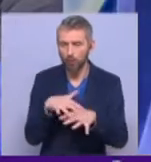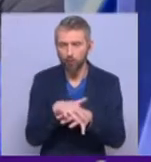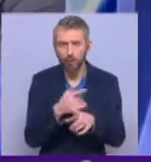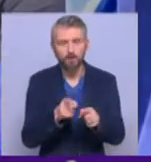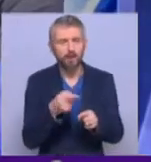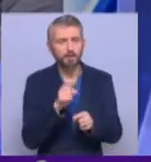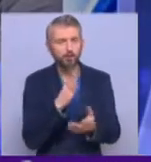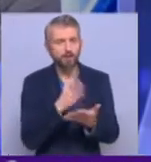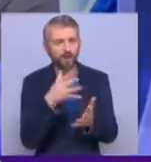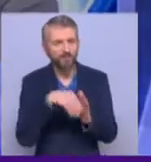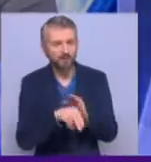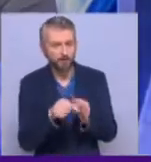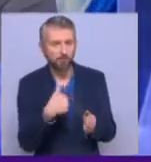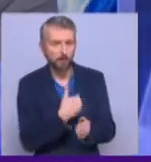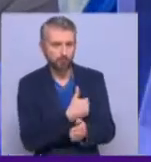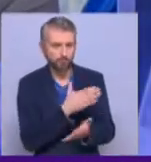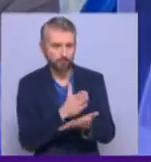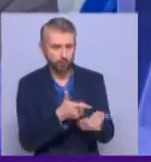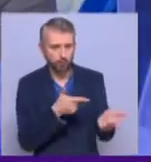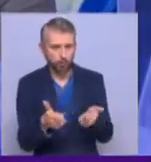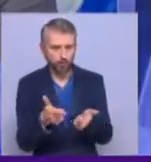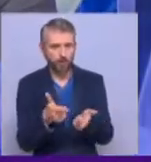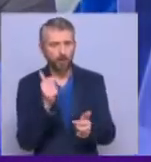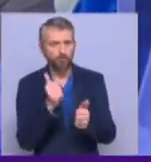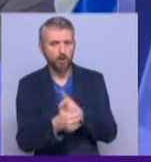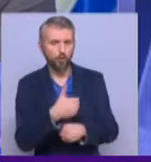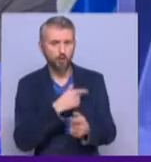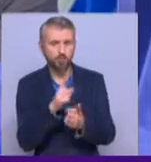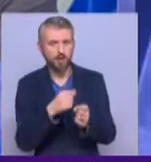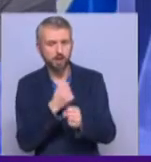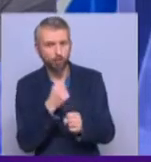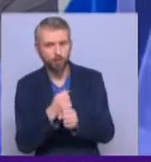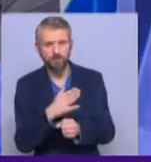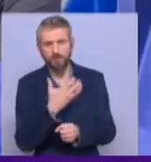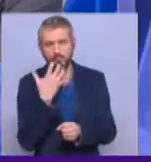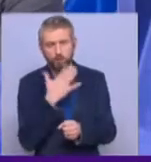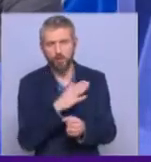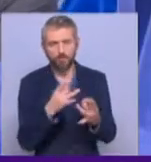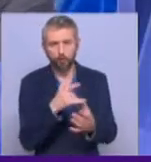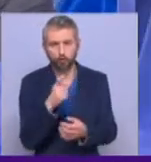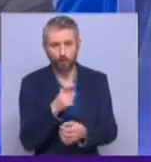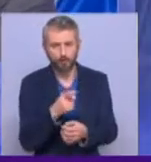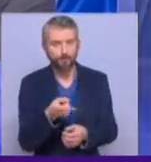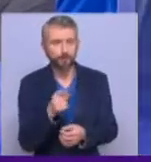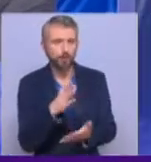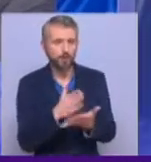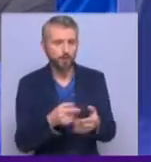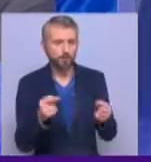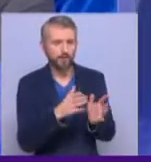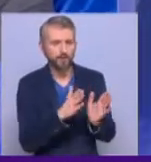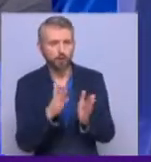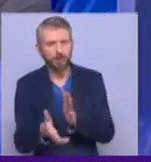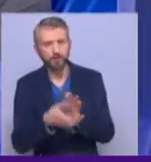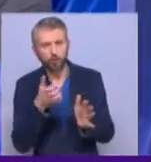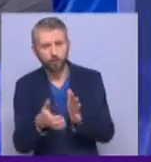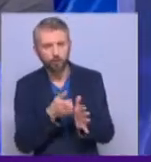що є в землі, а ми ж хочемо мати його вже на поверхні. І дуже часто ми вже хочемо його мати перероблено навіть в тепло, а не просто газ. Тому є певний процес видобування,